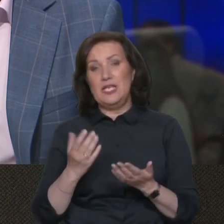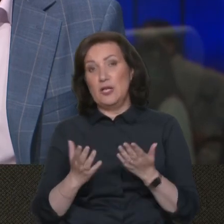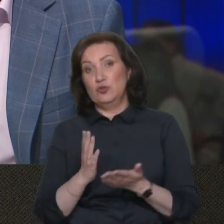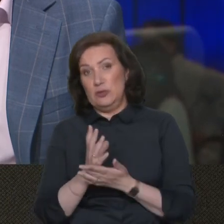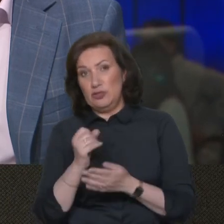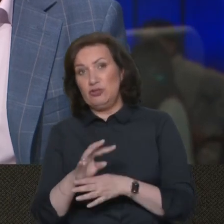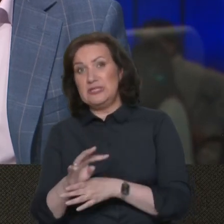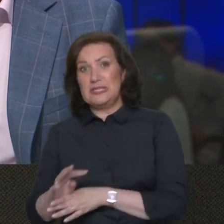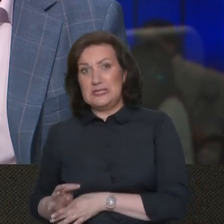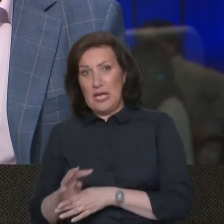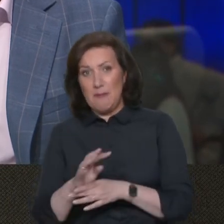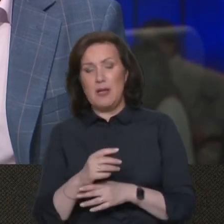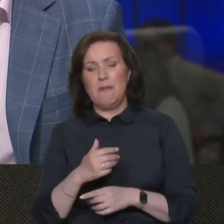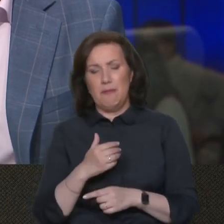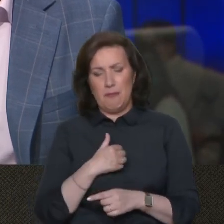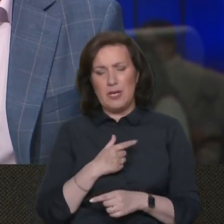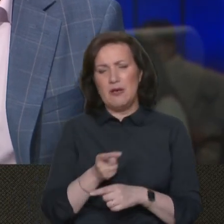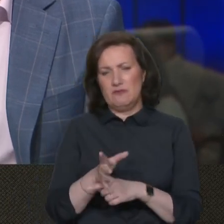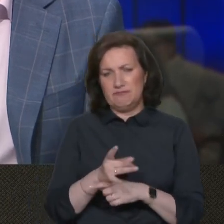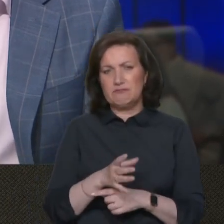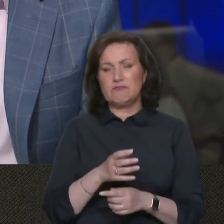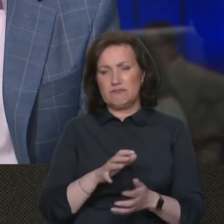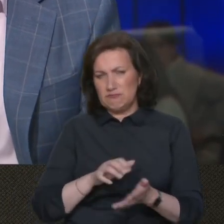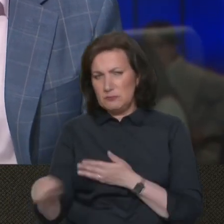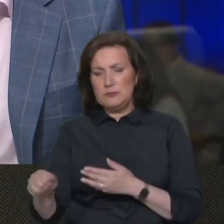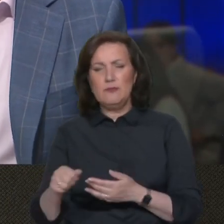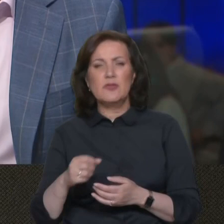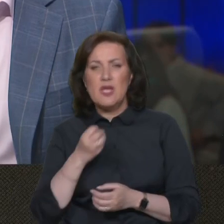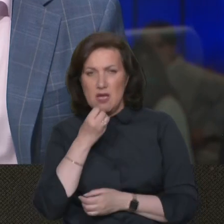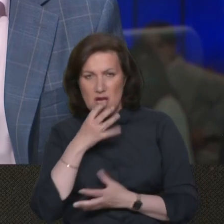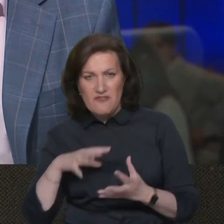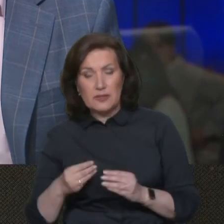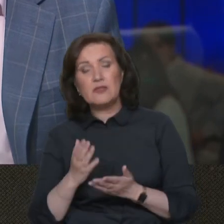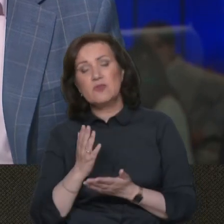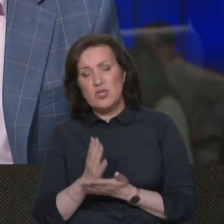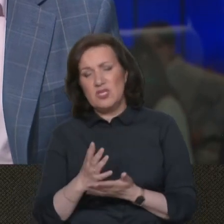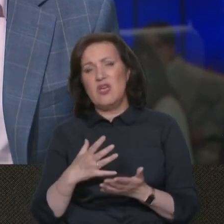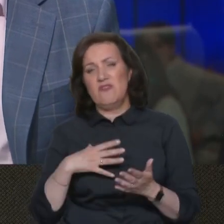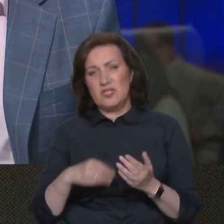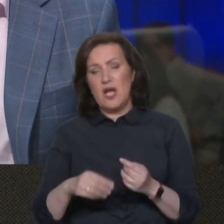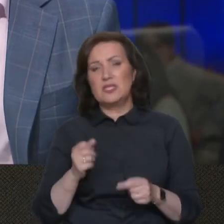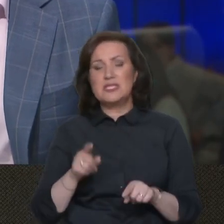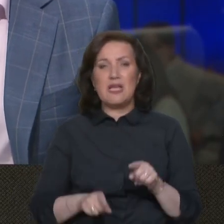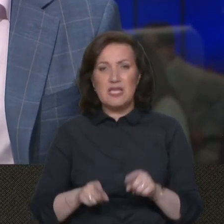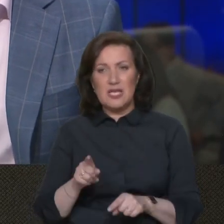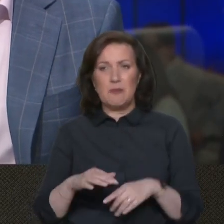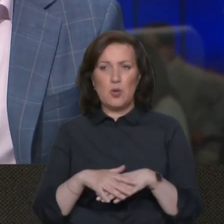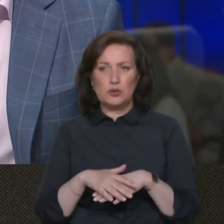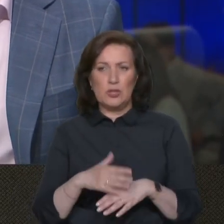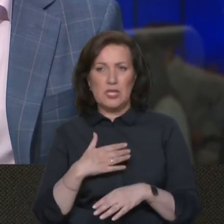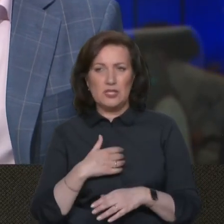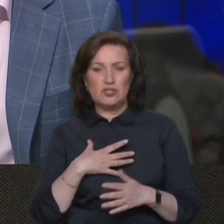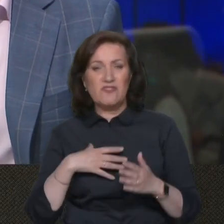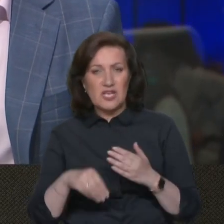вогню. Тобто ми ведемо цю боротьбу досить ефективно. Так, звісно, є втрати, але за деякими розрахунками